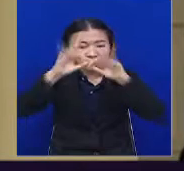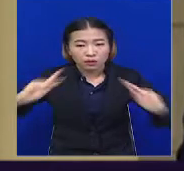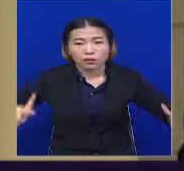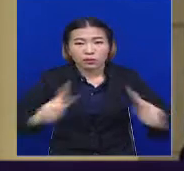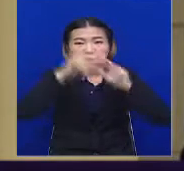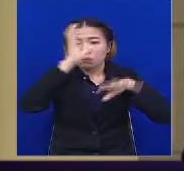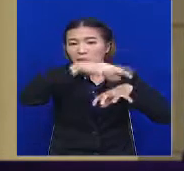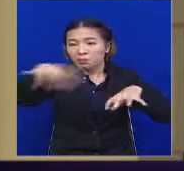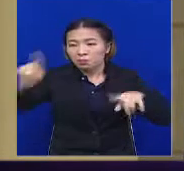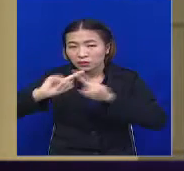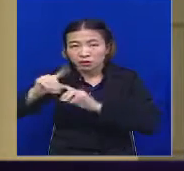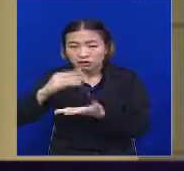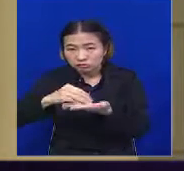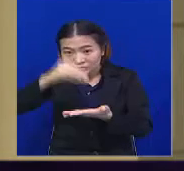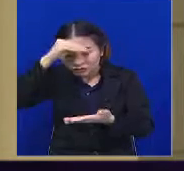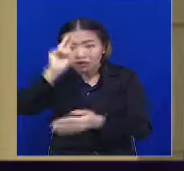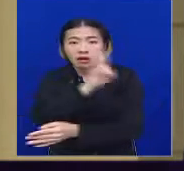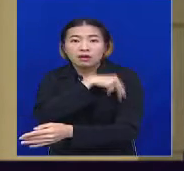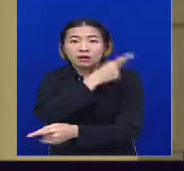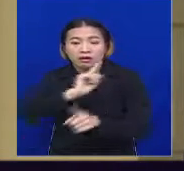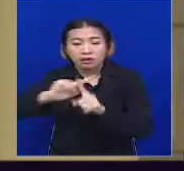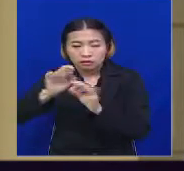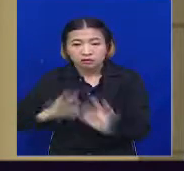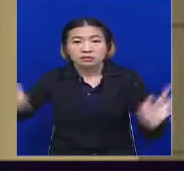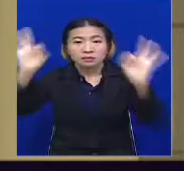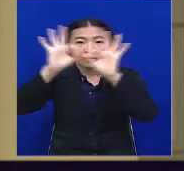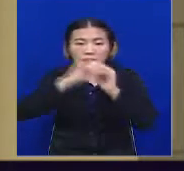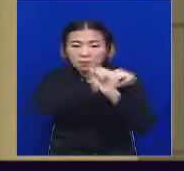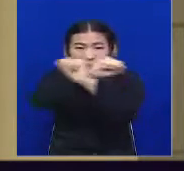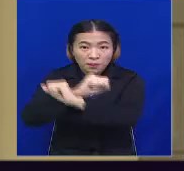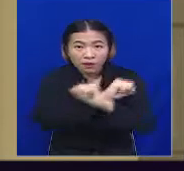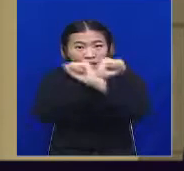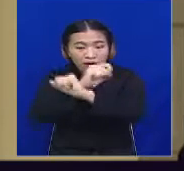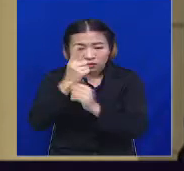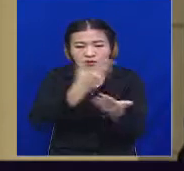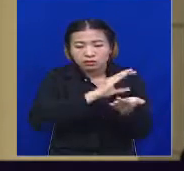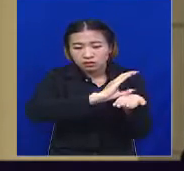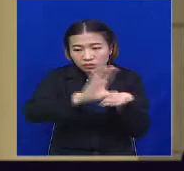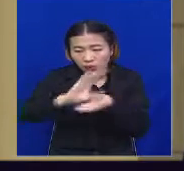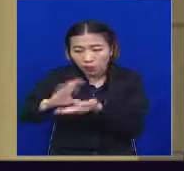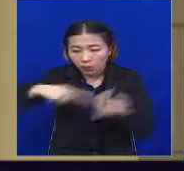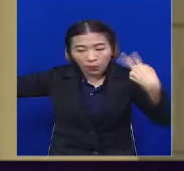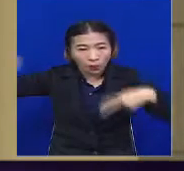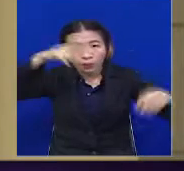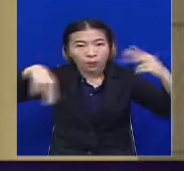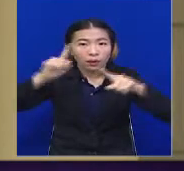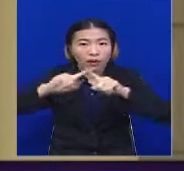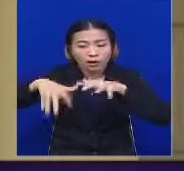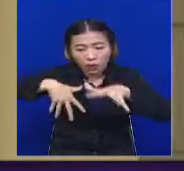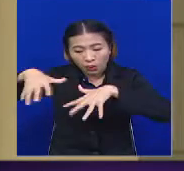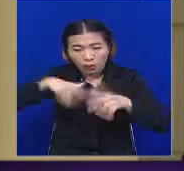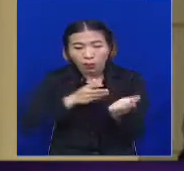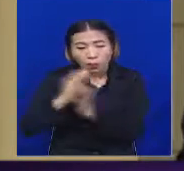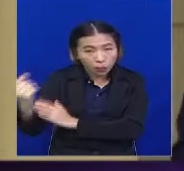ยเฉพาะการศึกษาและสาธารณสุขแต่งบประมาณป้องกันประเทศก็ต้องจัดสรรให้เจ้าหน้าที่ที่สามารถทำงานได้เพื่อให้ประชาชนเกิดความเชื่อ